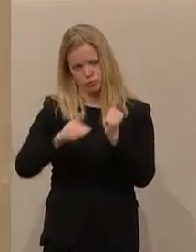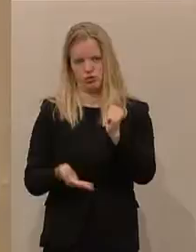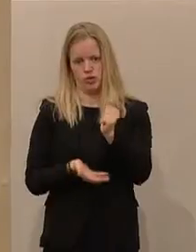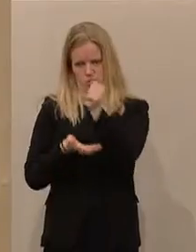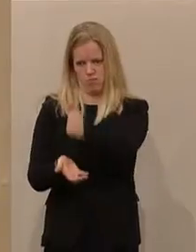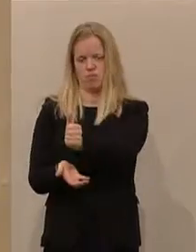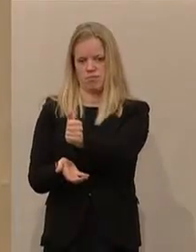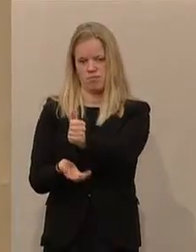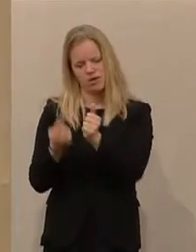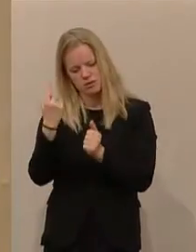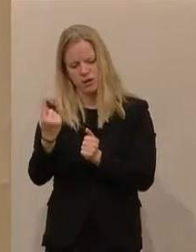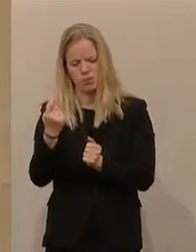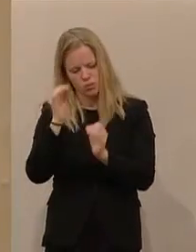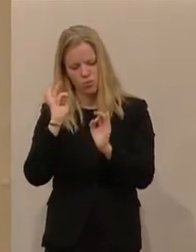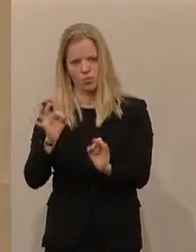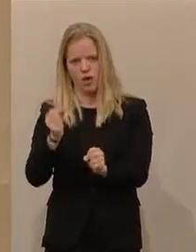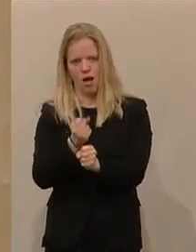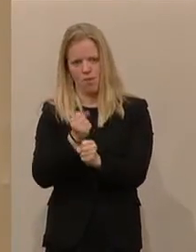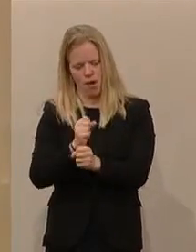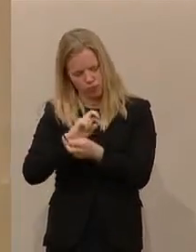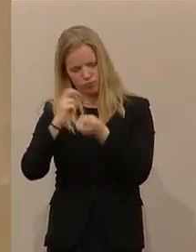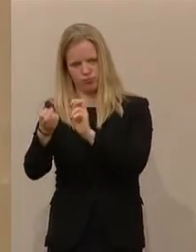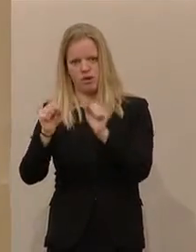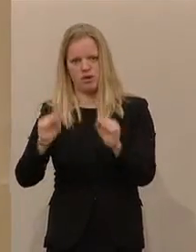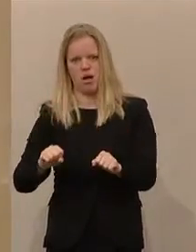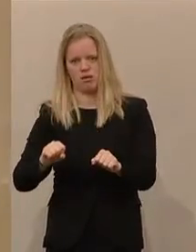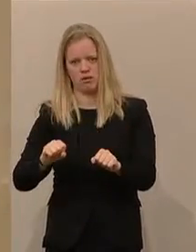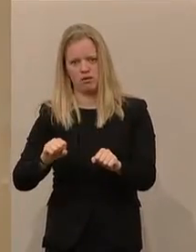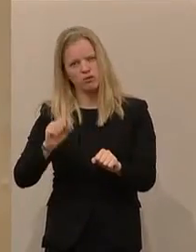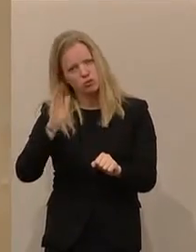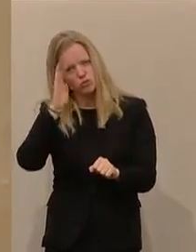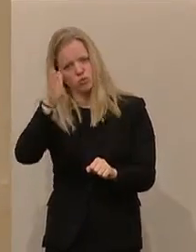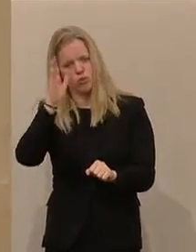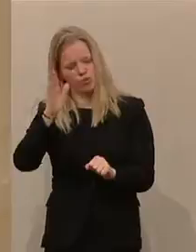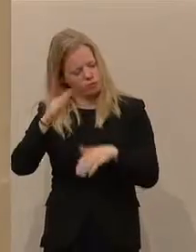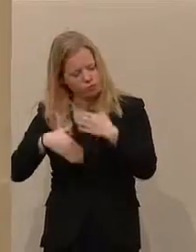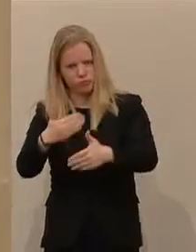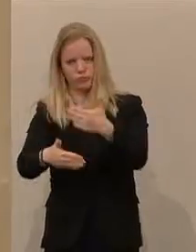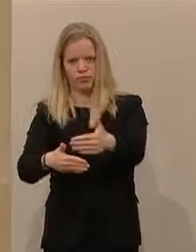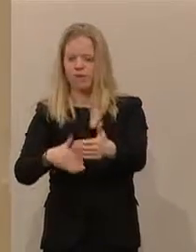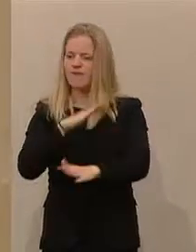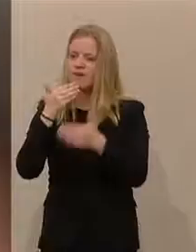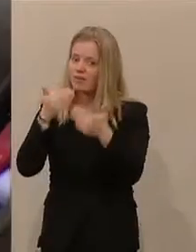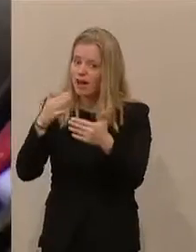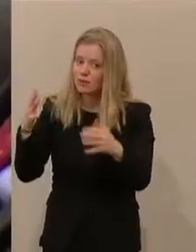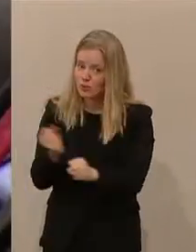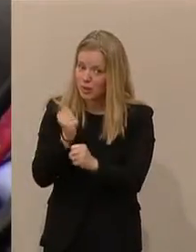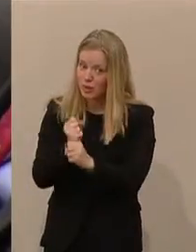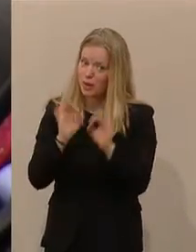Arbeit auch in der nächsten Zeit gewährleisten zu können und auch in den nächsten Jahren. Vielen Dank für die gute Zusammenarbeit. Danke.